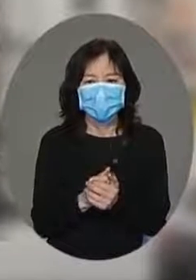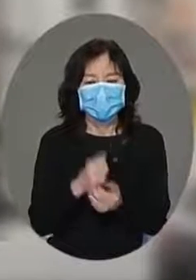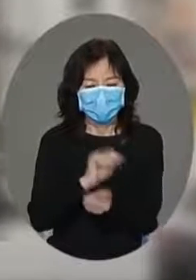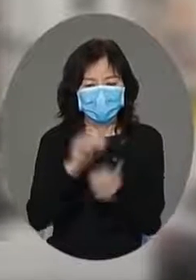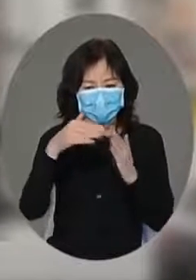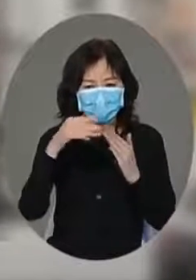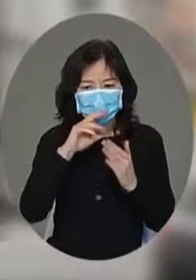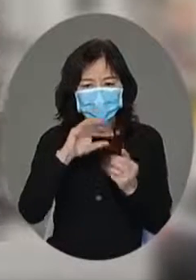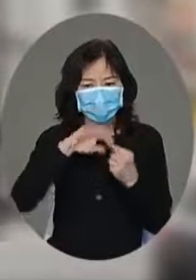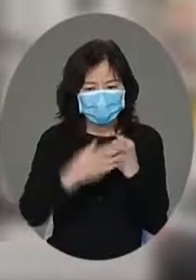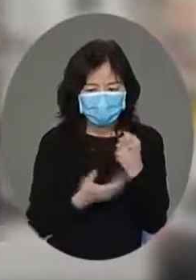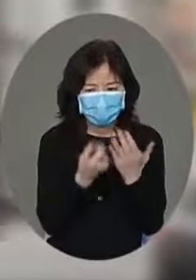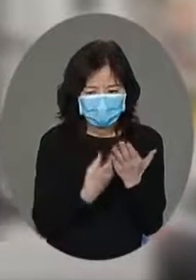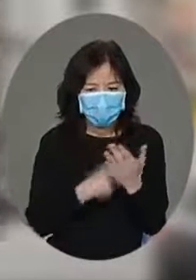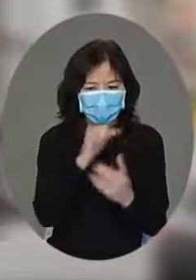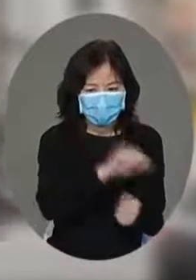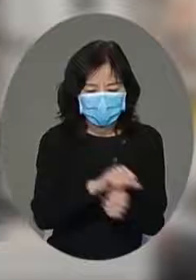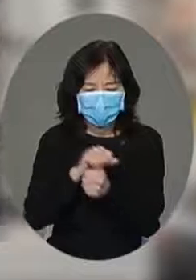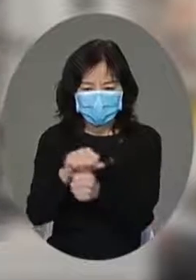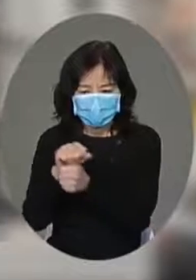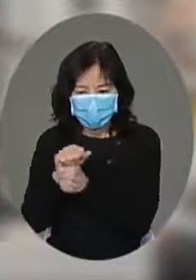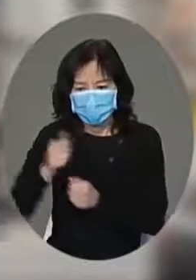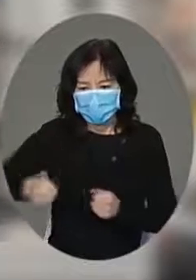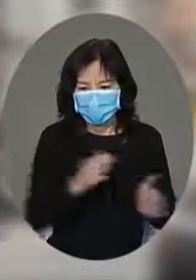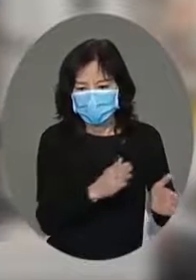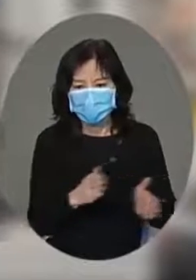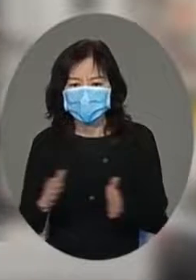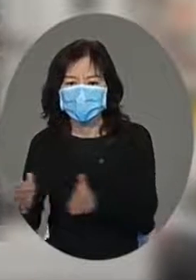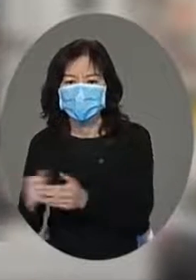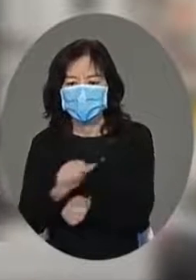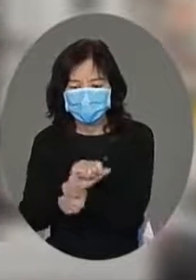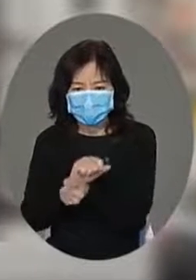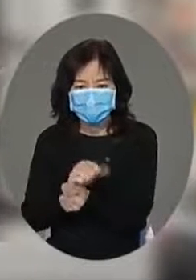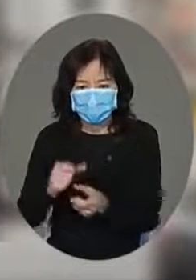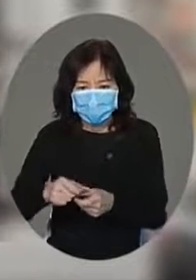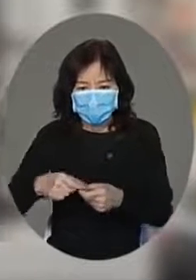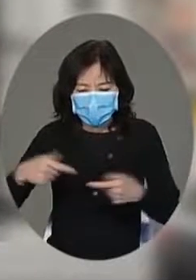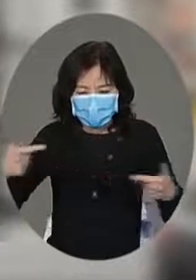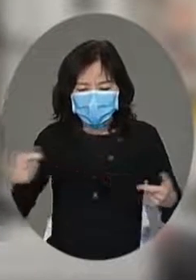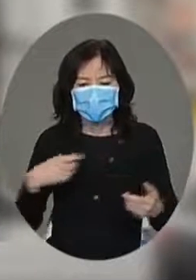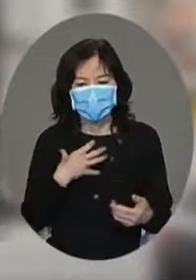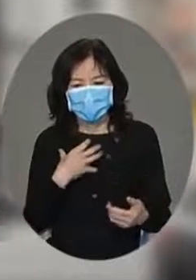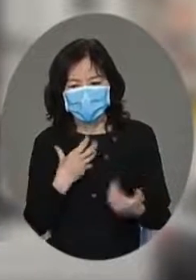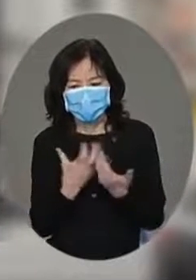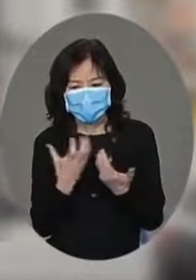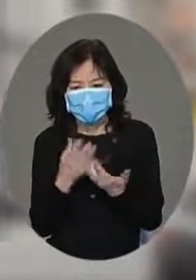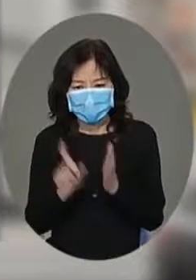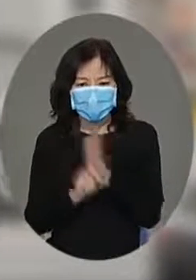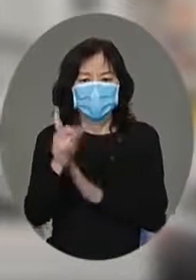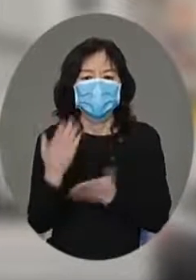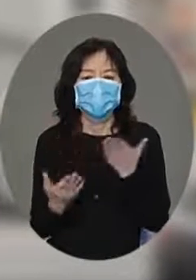修例運動被捕個案陸續進入司法程序，還押人數增加， 預計數字會有進一步上升趨